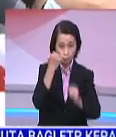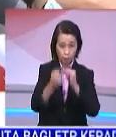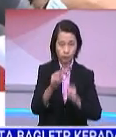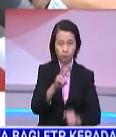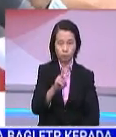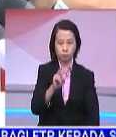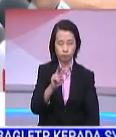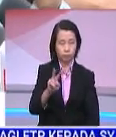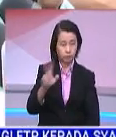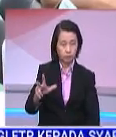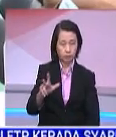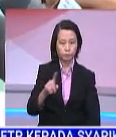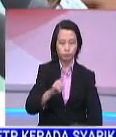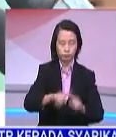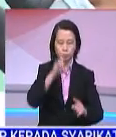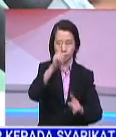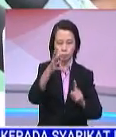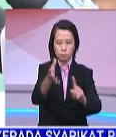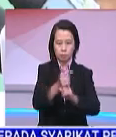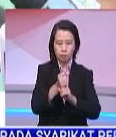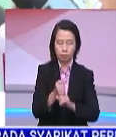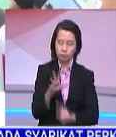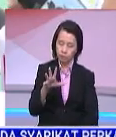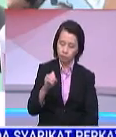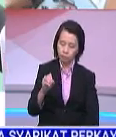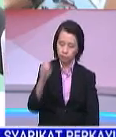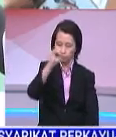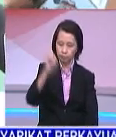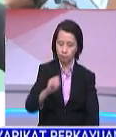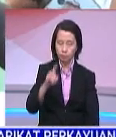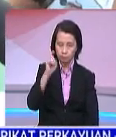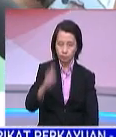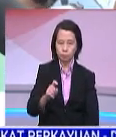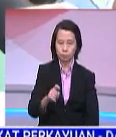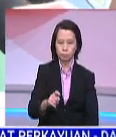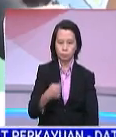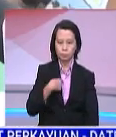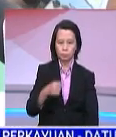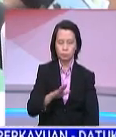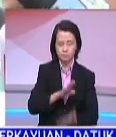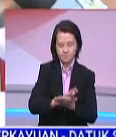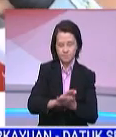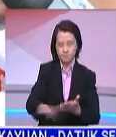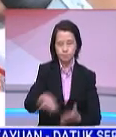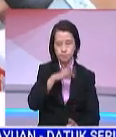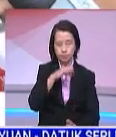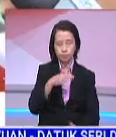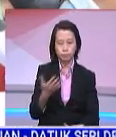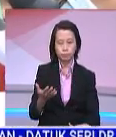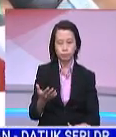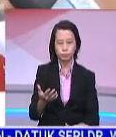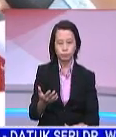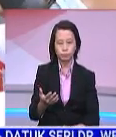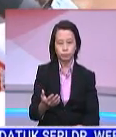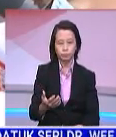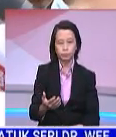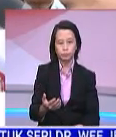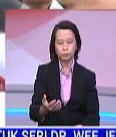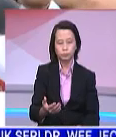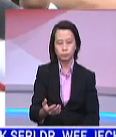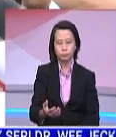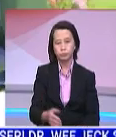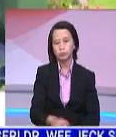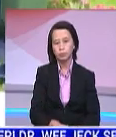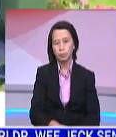populer kita udah capai lab-elektro institusi Stefan hitam lebat keakatau sampah dekade pegangan hartanah Mitra Puma